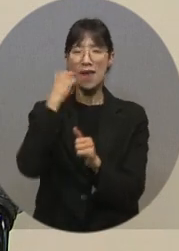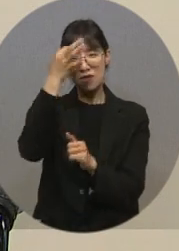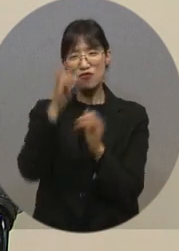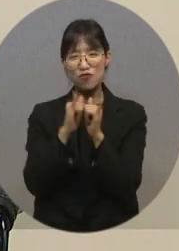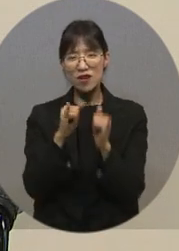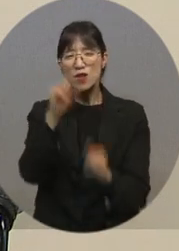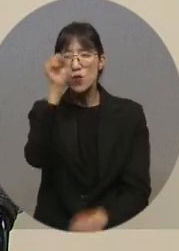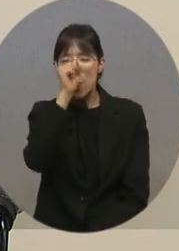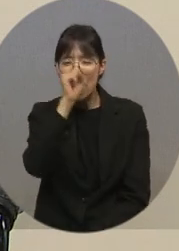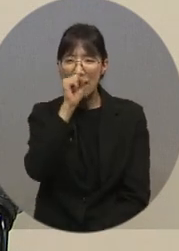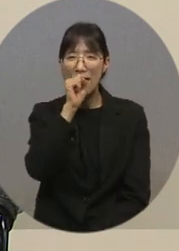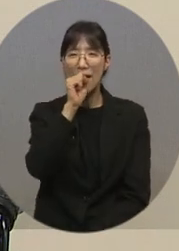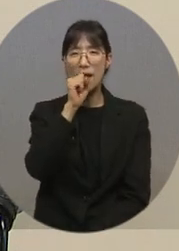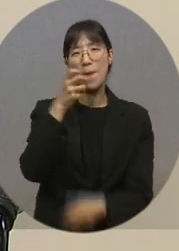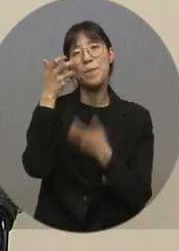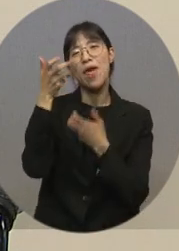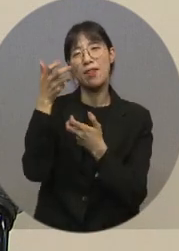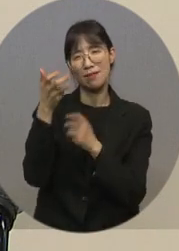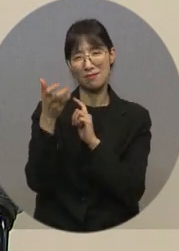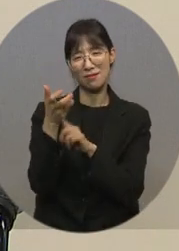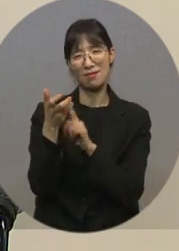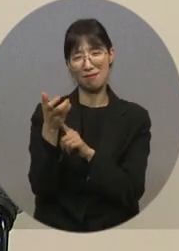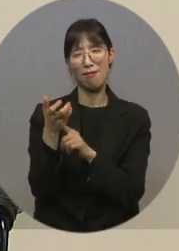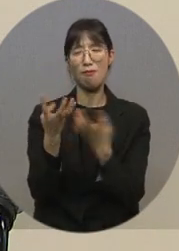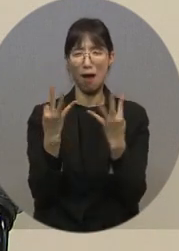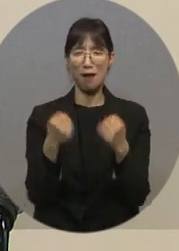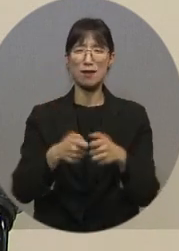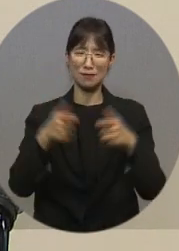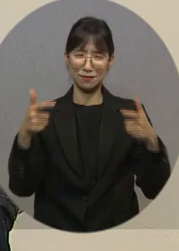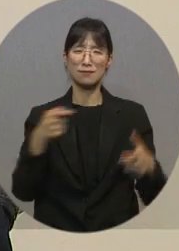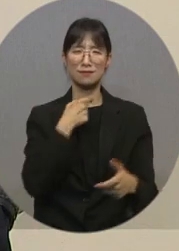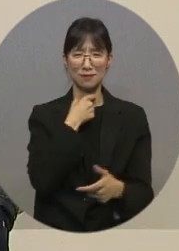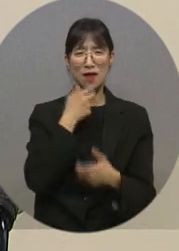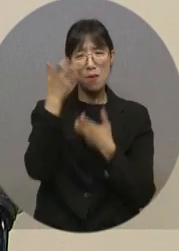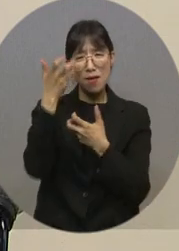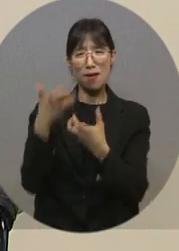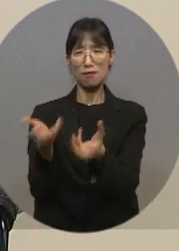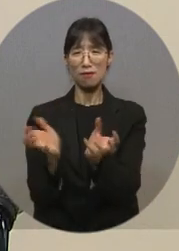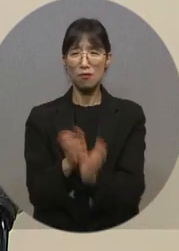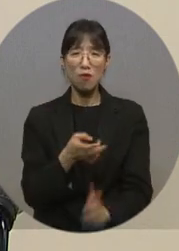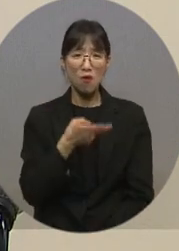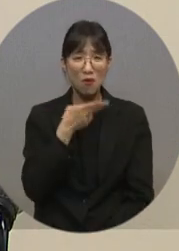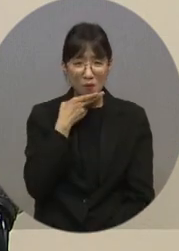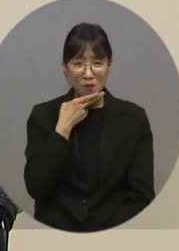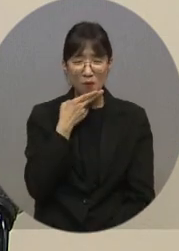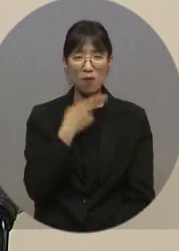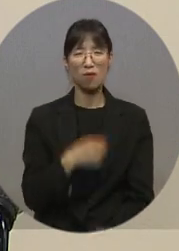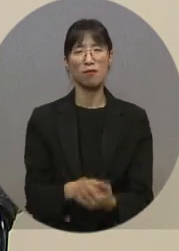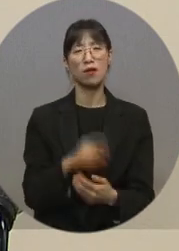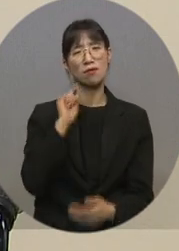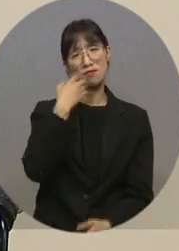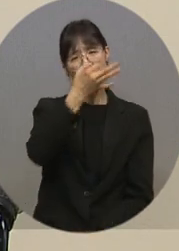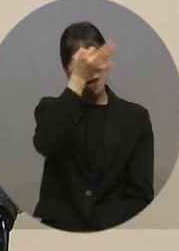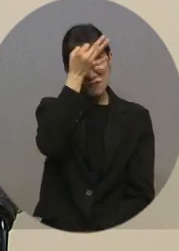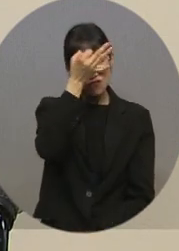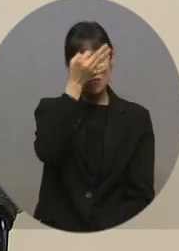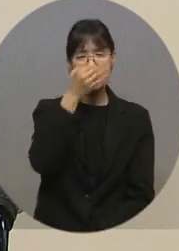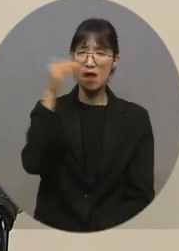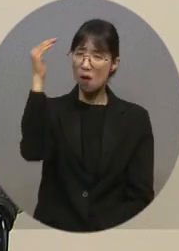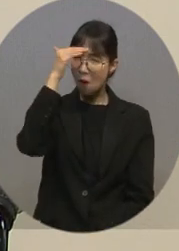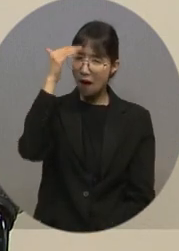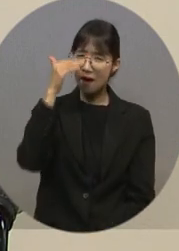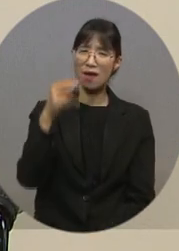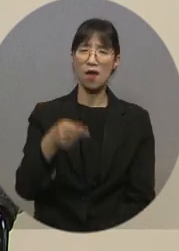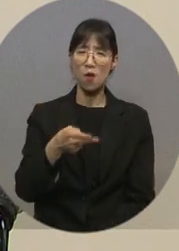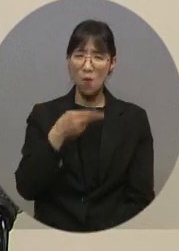하는 자기의 좀 팬들이 많이 발굴됐으면 좋겠어요. 팬덤이 형성되지 않으면은 이 예술은